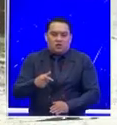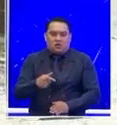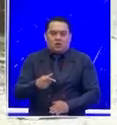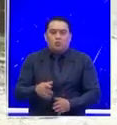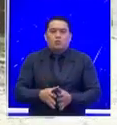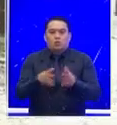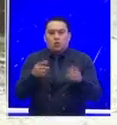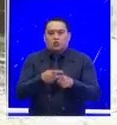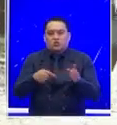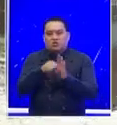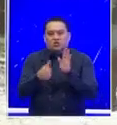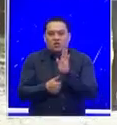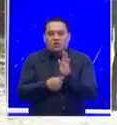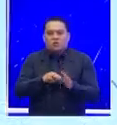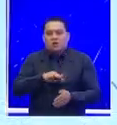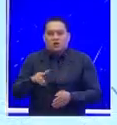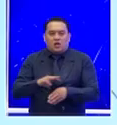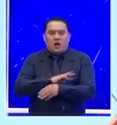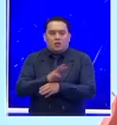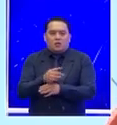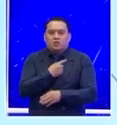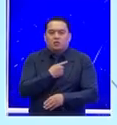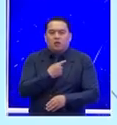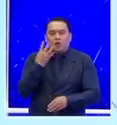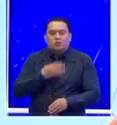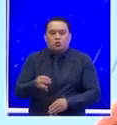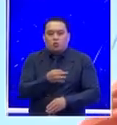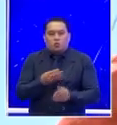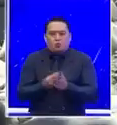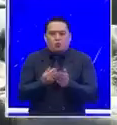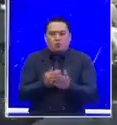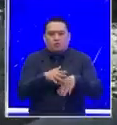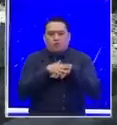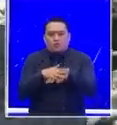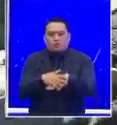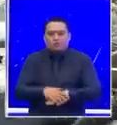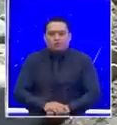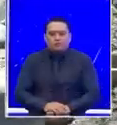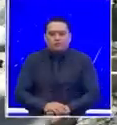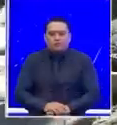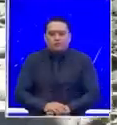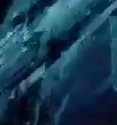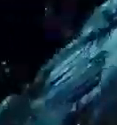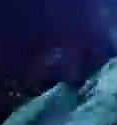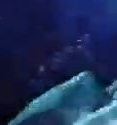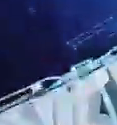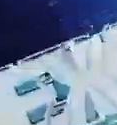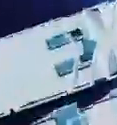большую часть из которых 16 миллиардов обеспечил областной бюджет. Айнур Мирханова, Габит Кабдрахман, телеканал Жетсу, Талдыкурган.